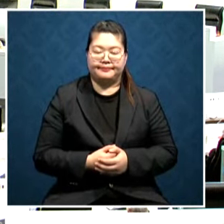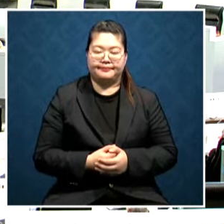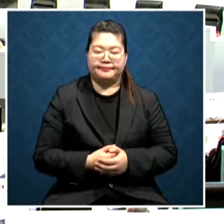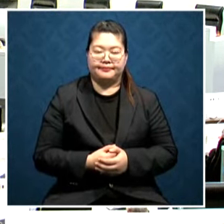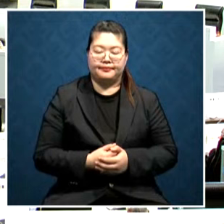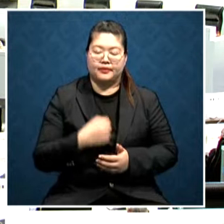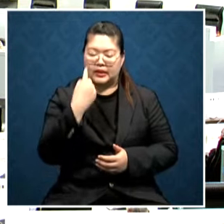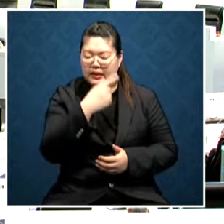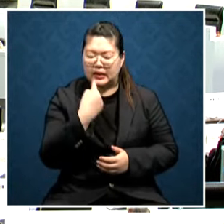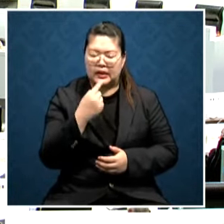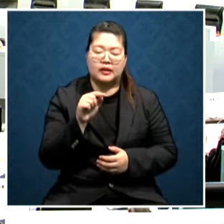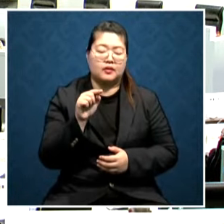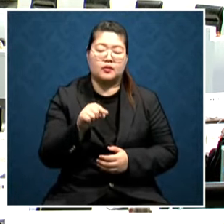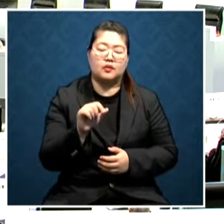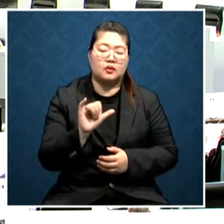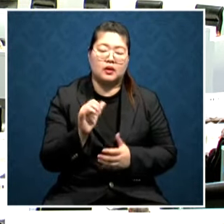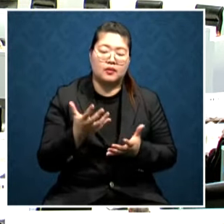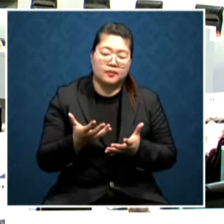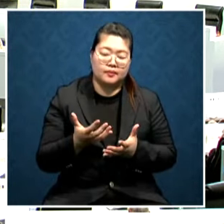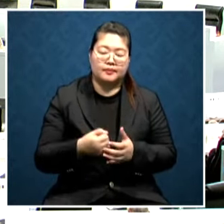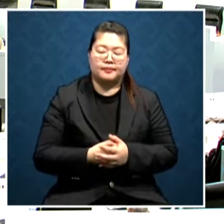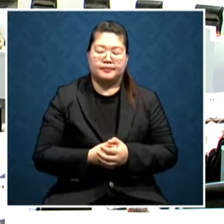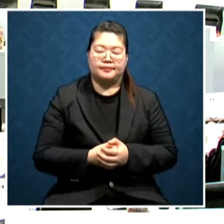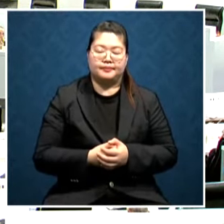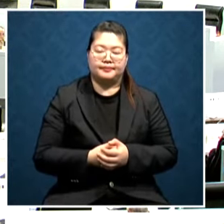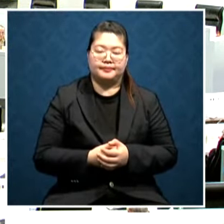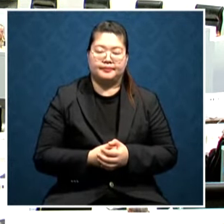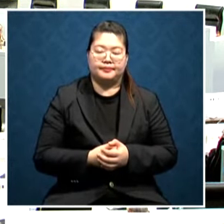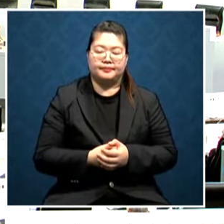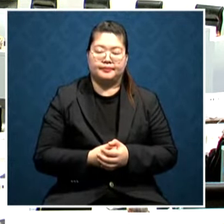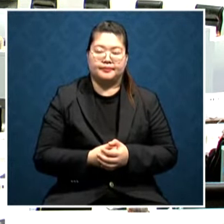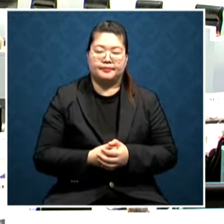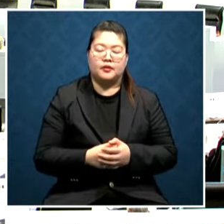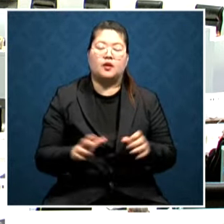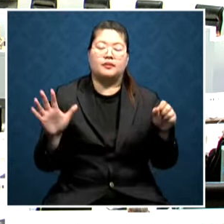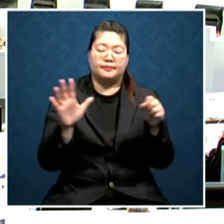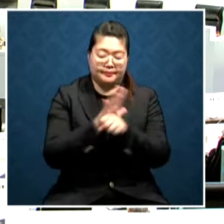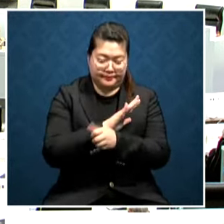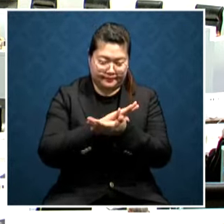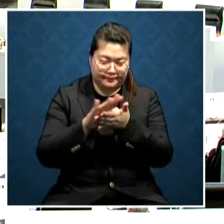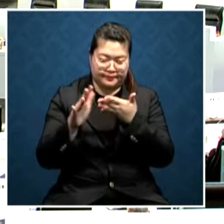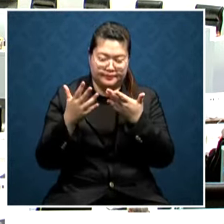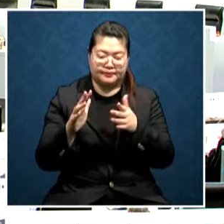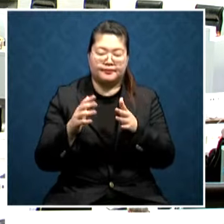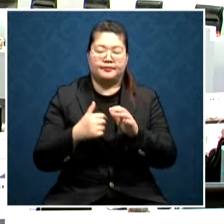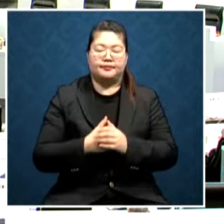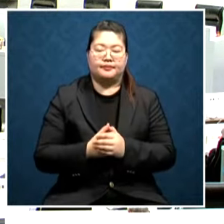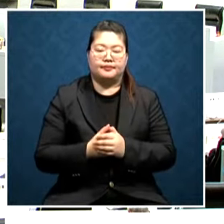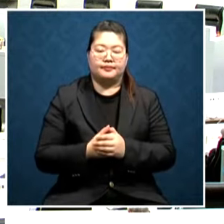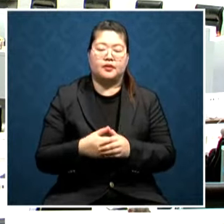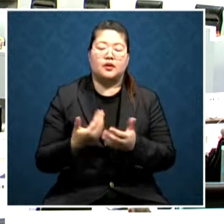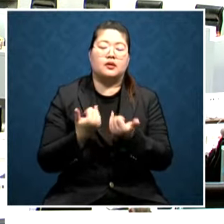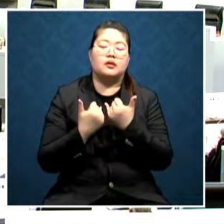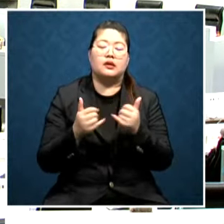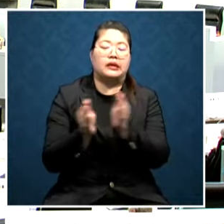มีสมาชิกท่านใดที่ยังไม่ได้ลงคะแนนไหมครับครบแล้วครับขอเชิญเจ้าที่ลงคะแ